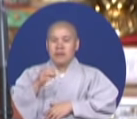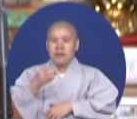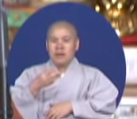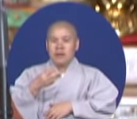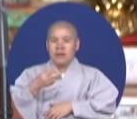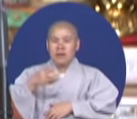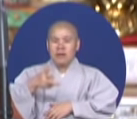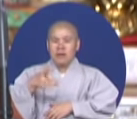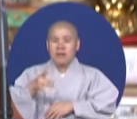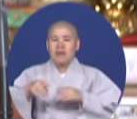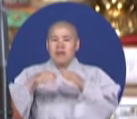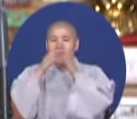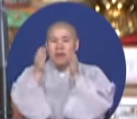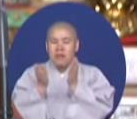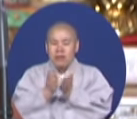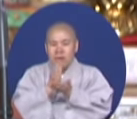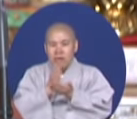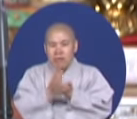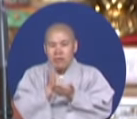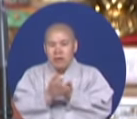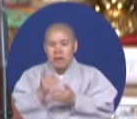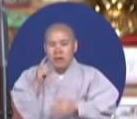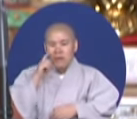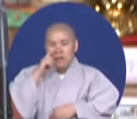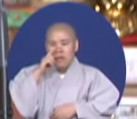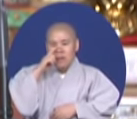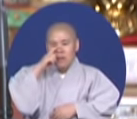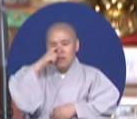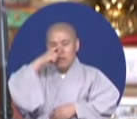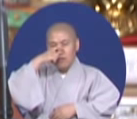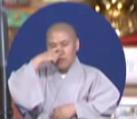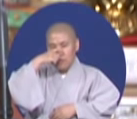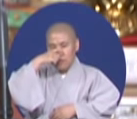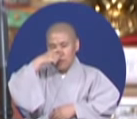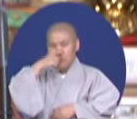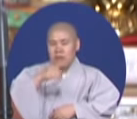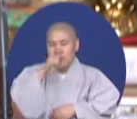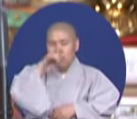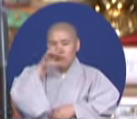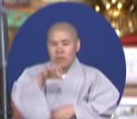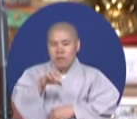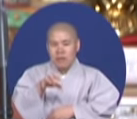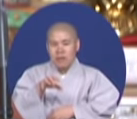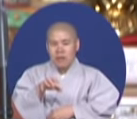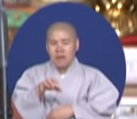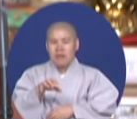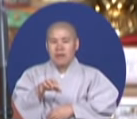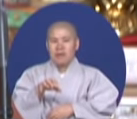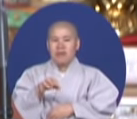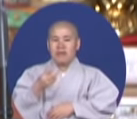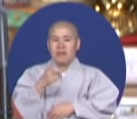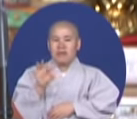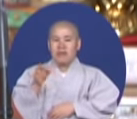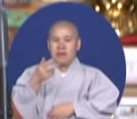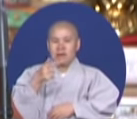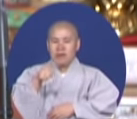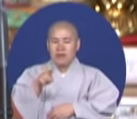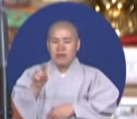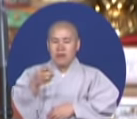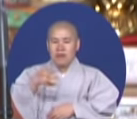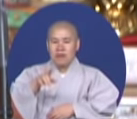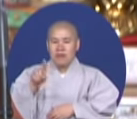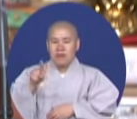일체 여러 가지 더러움에 접촉한 곳에서는 초예체에서는 당가 차자문이라